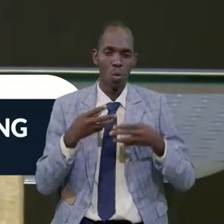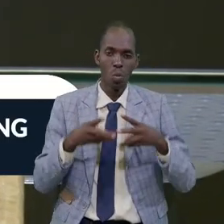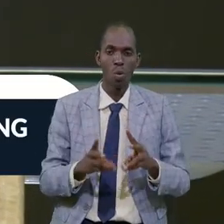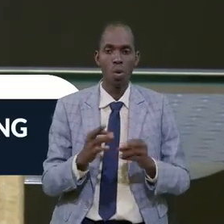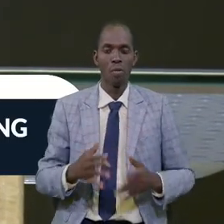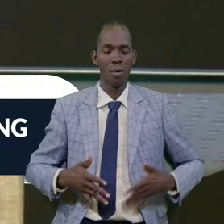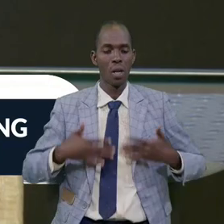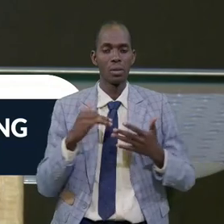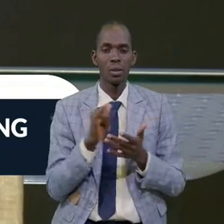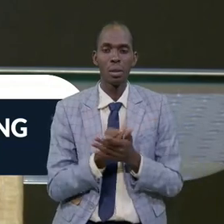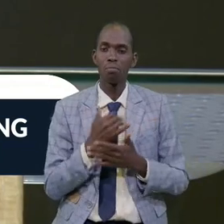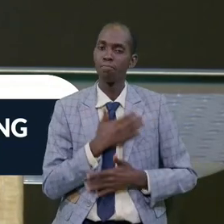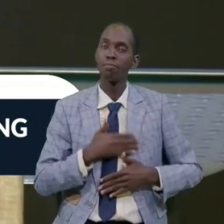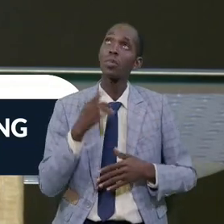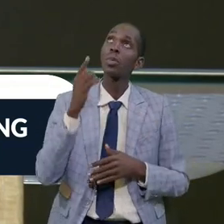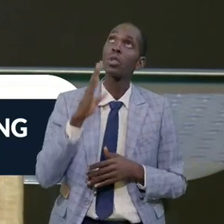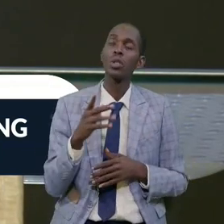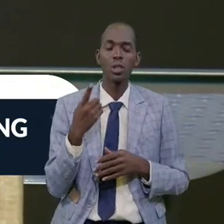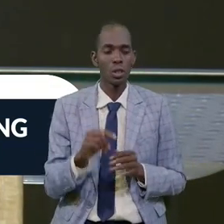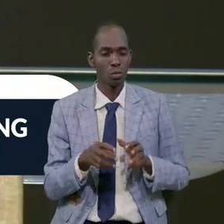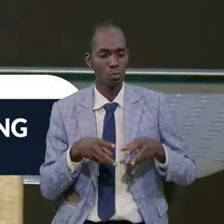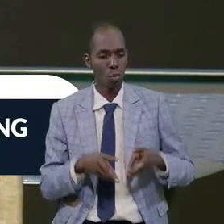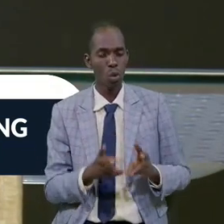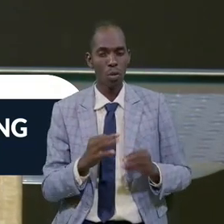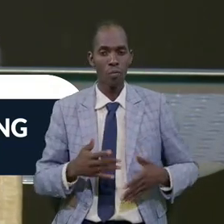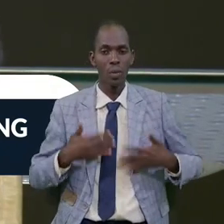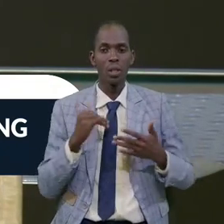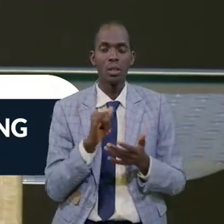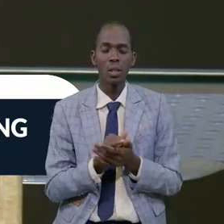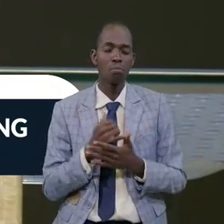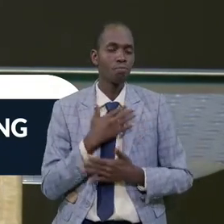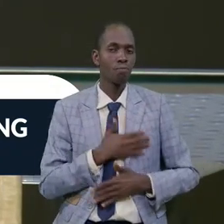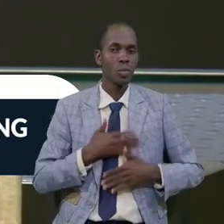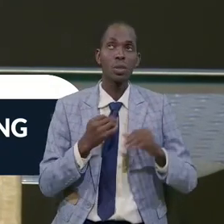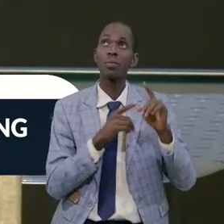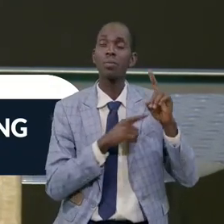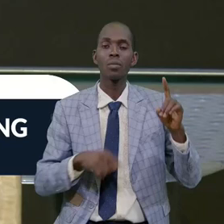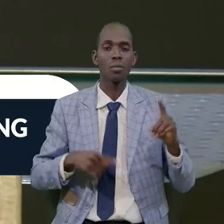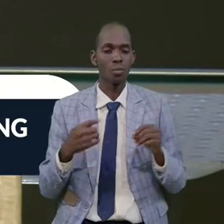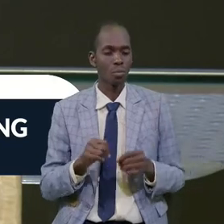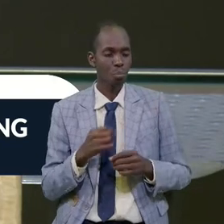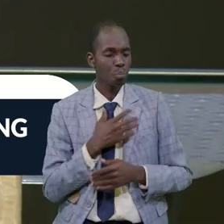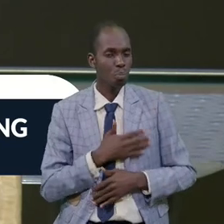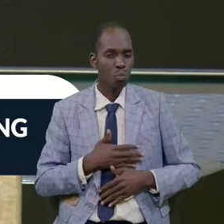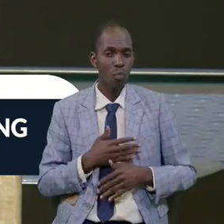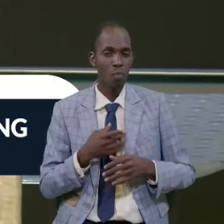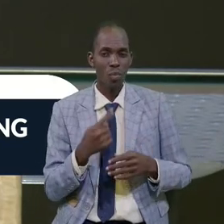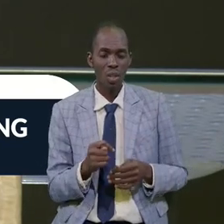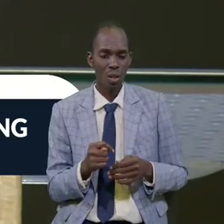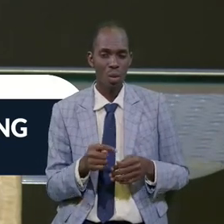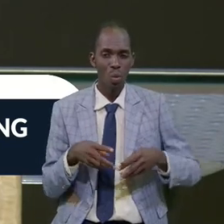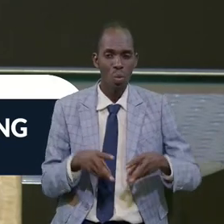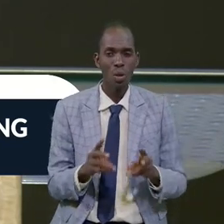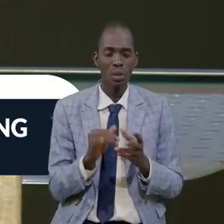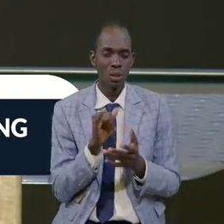qui plaît au Seigneur, le modèle d'action qui plaît au Seigneur, le modèle de comportement,